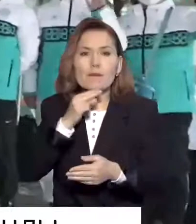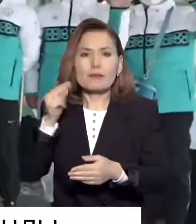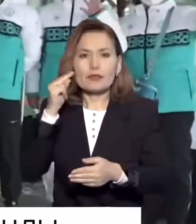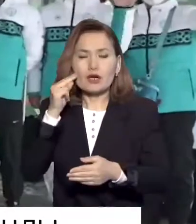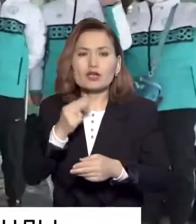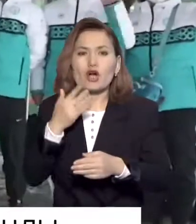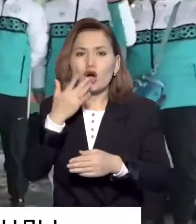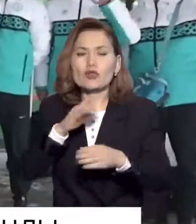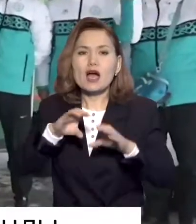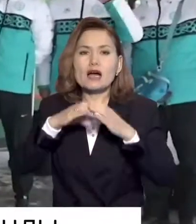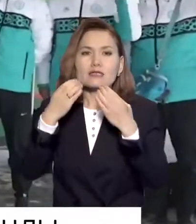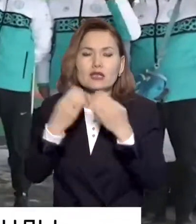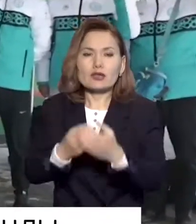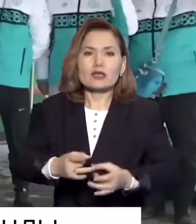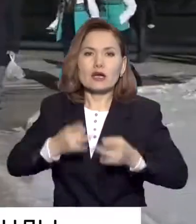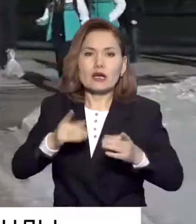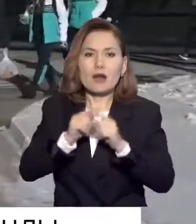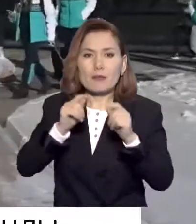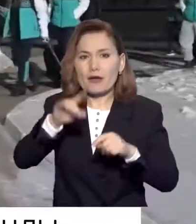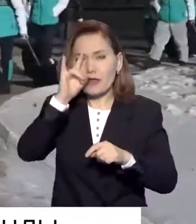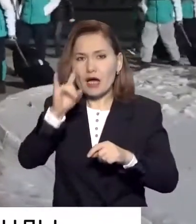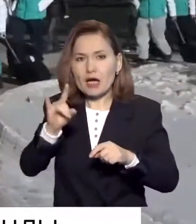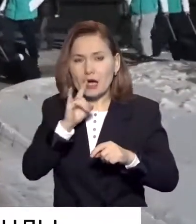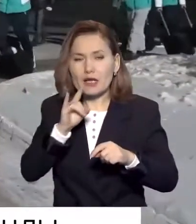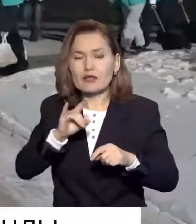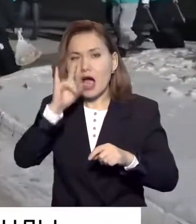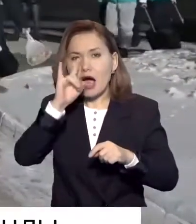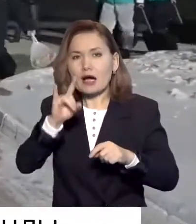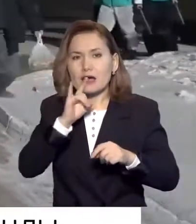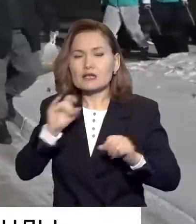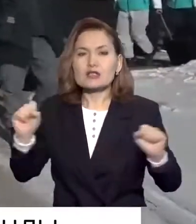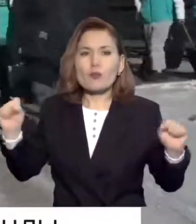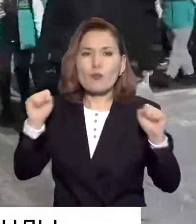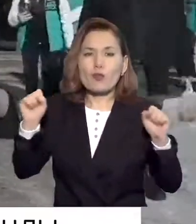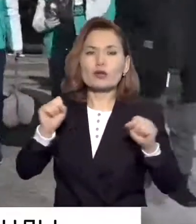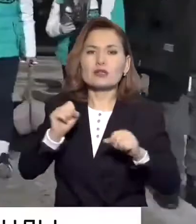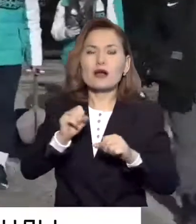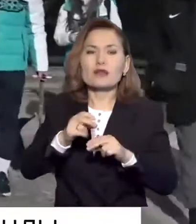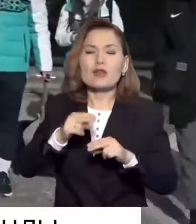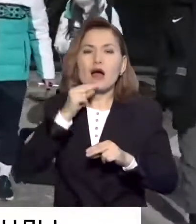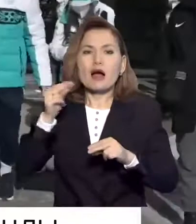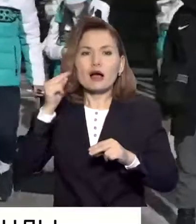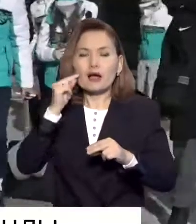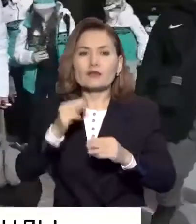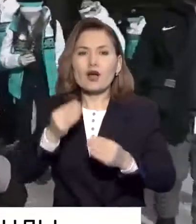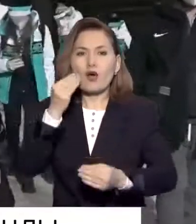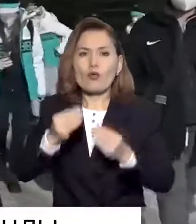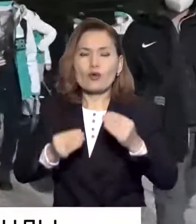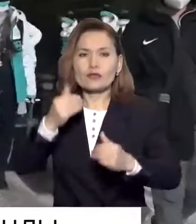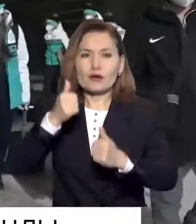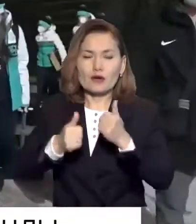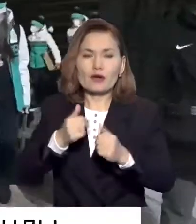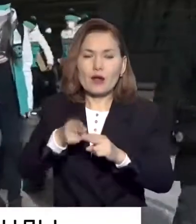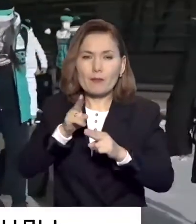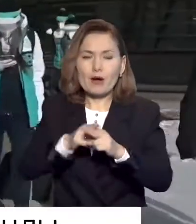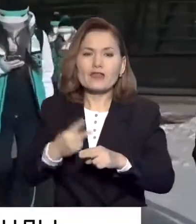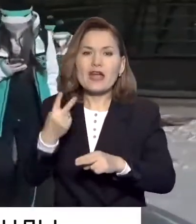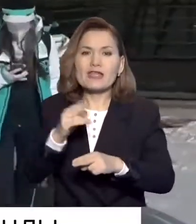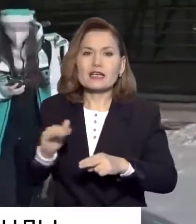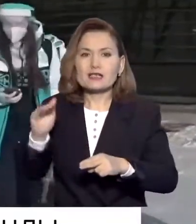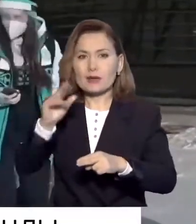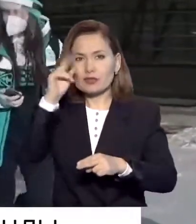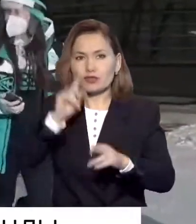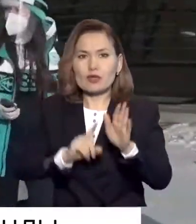стадионында салтанатты түрде ашылады. Қазақстан және Қазспорт телеарналары Бейжіңде өтетін қысқы ойындардан тікелей трансляция таратуды 2-ші ақпаннан